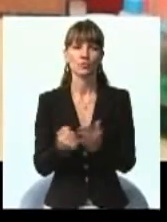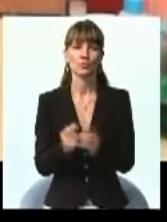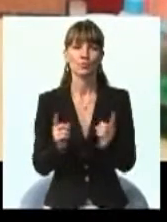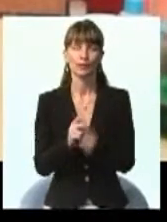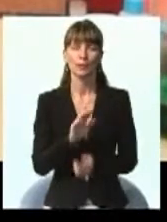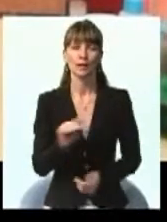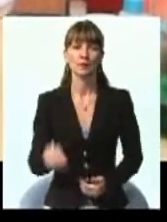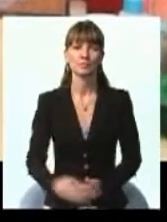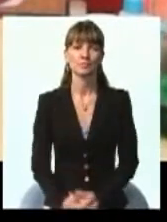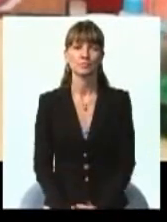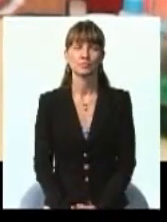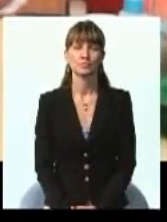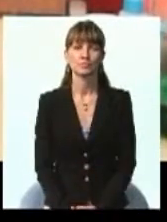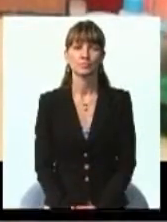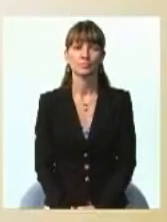До побачення.